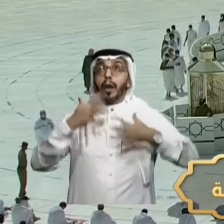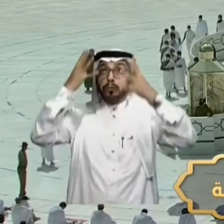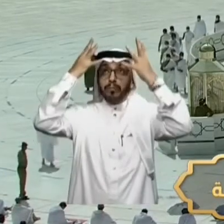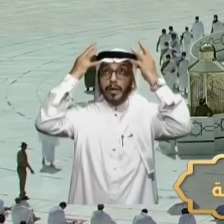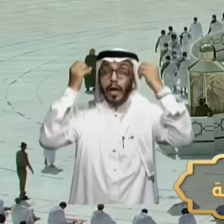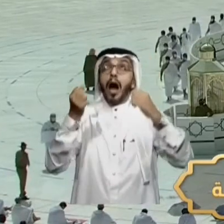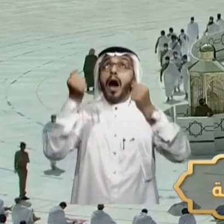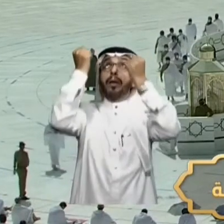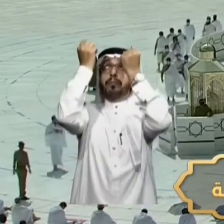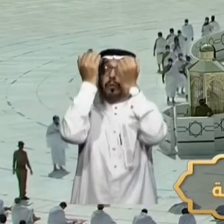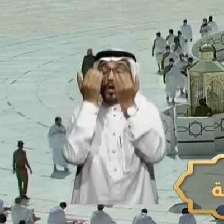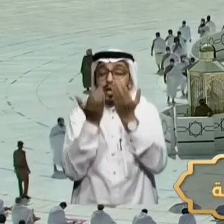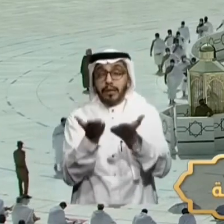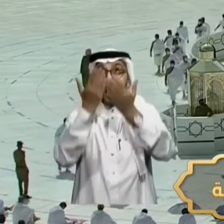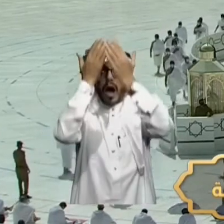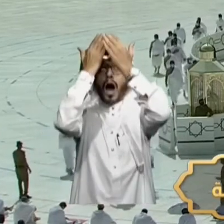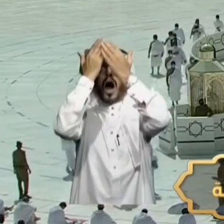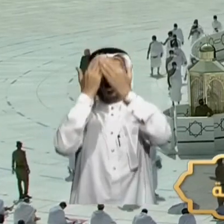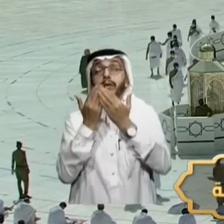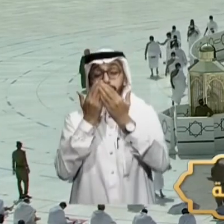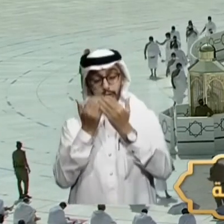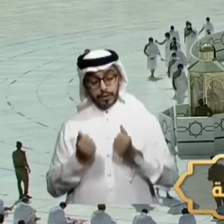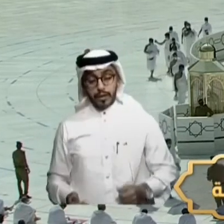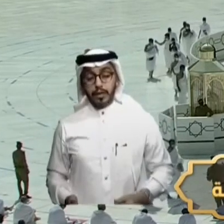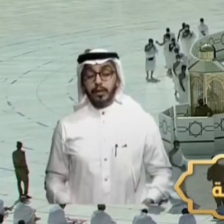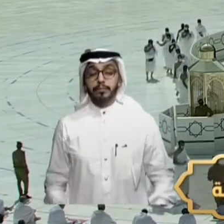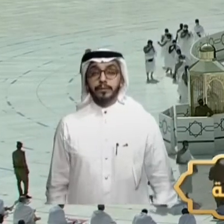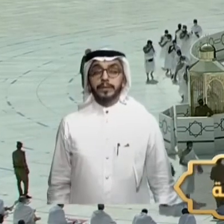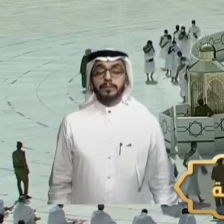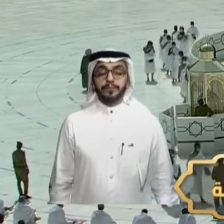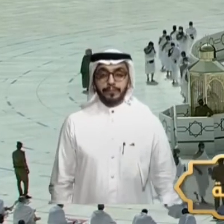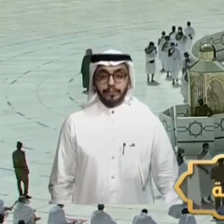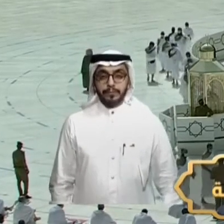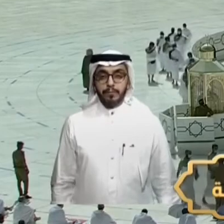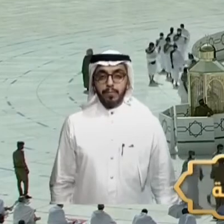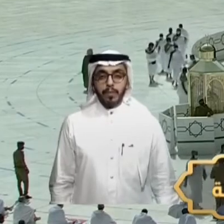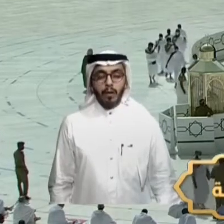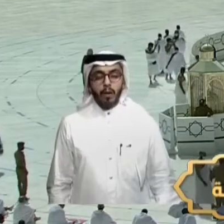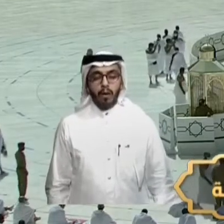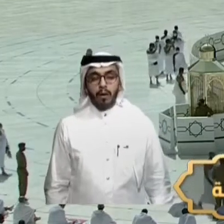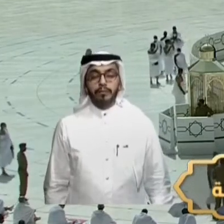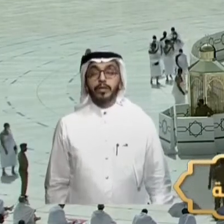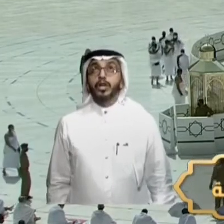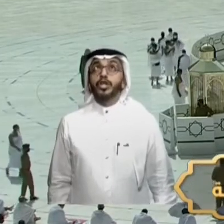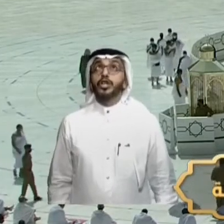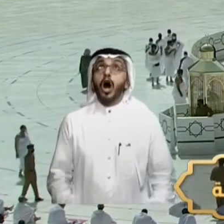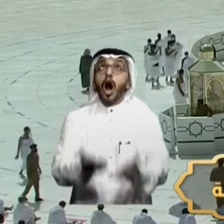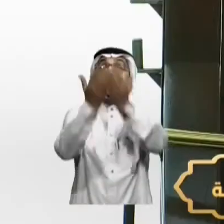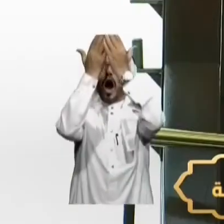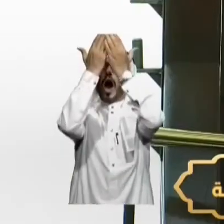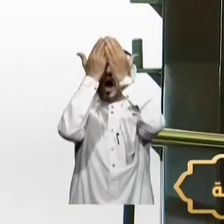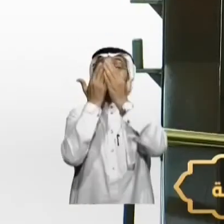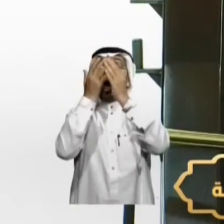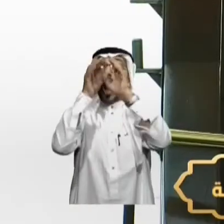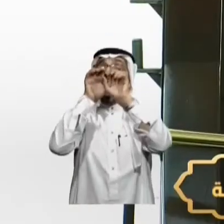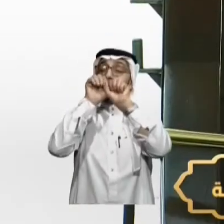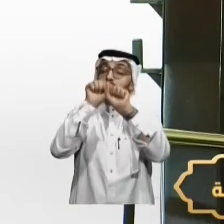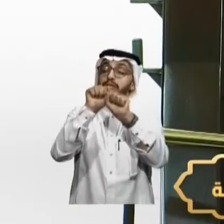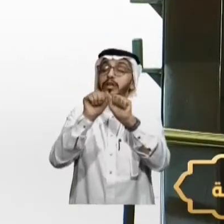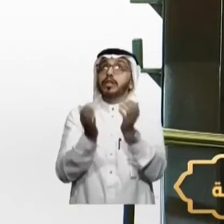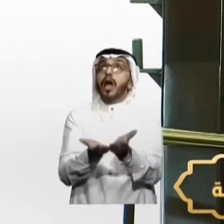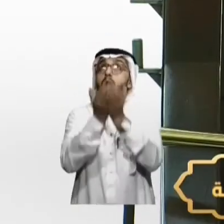معهم بمنك وكرمك يا أكرم الأكرمين. اللهم أعز الإسلام